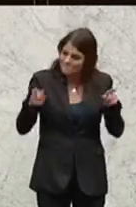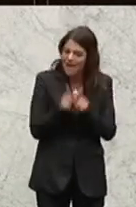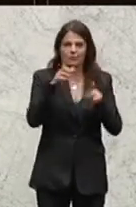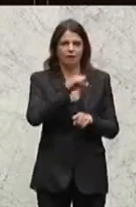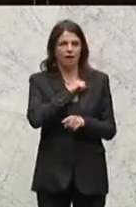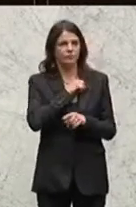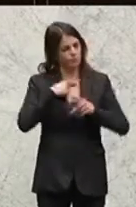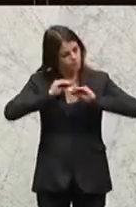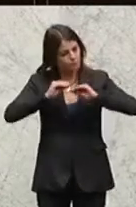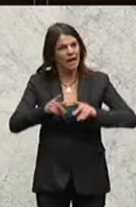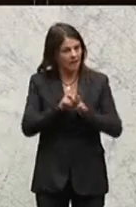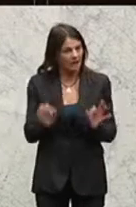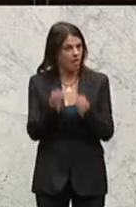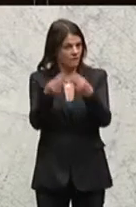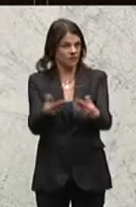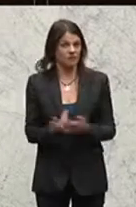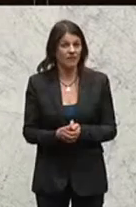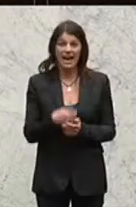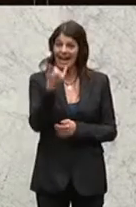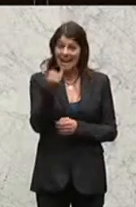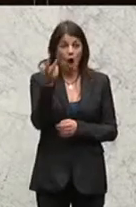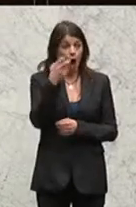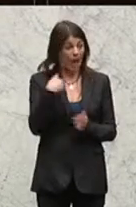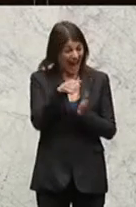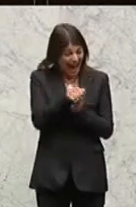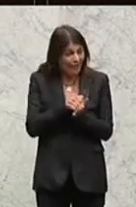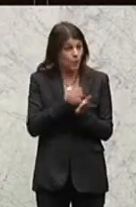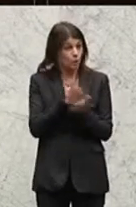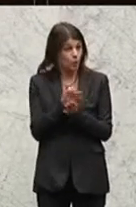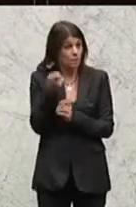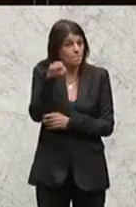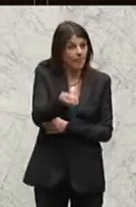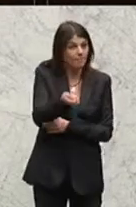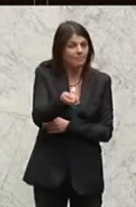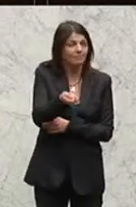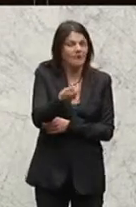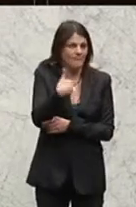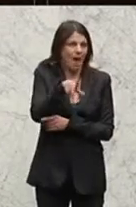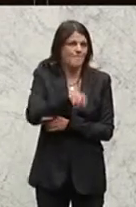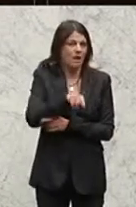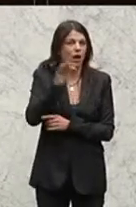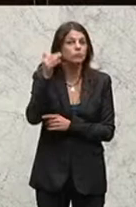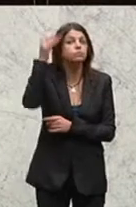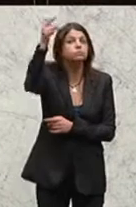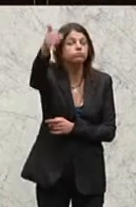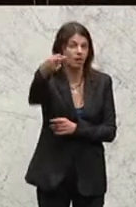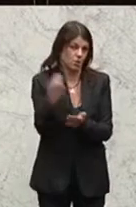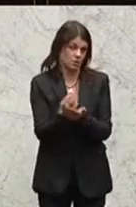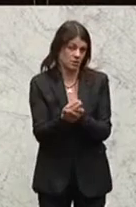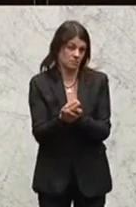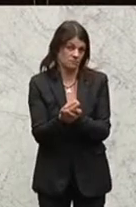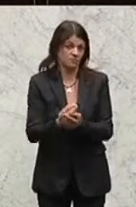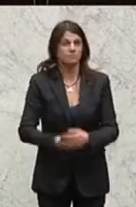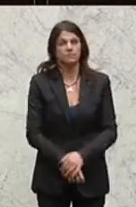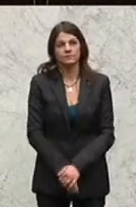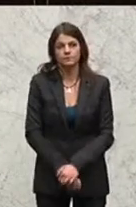sie qualifizieren, weil jeder Euro, den wir am Anfang investieren, uns wesentlich billiger kommt als die Folgekosten, die wir nachher dann später